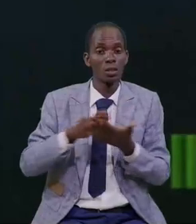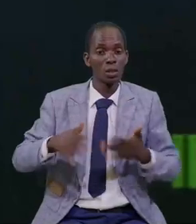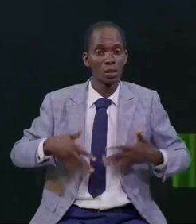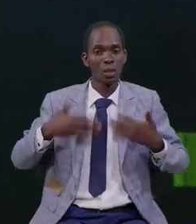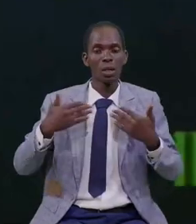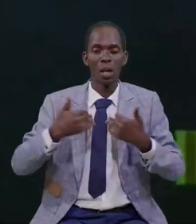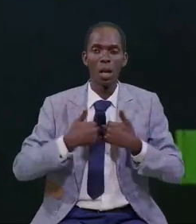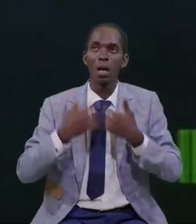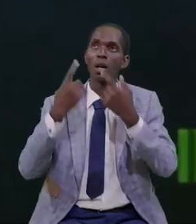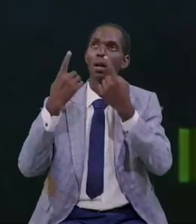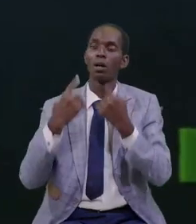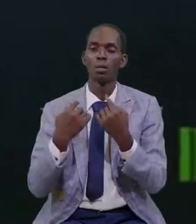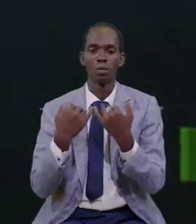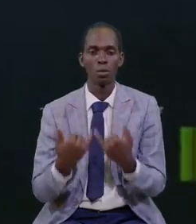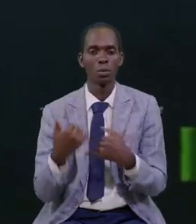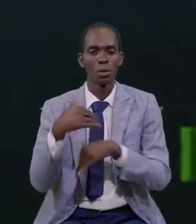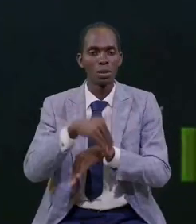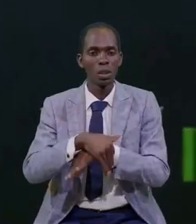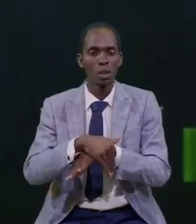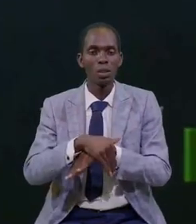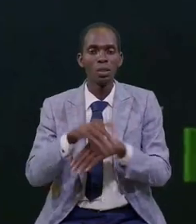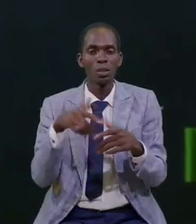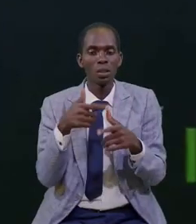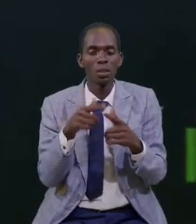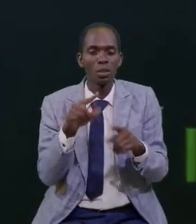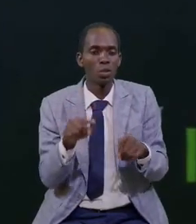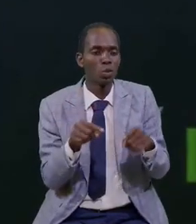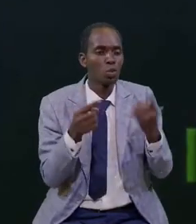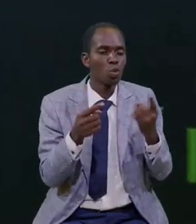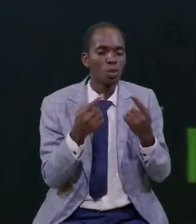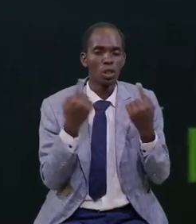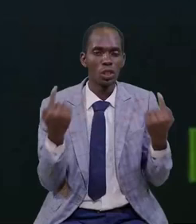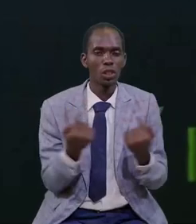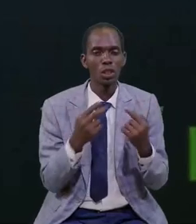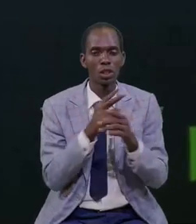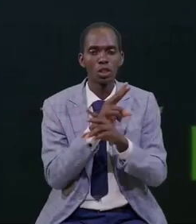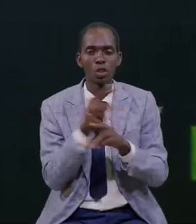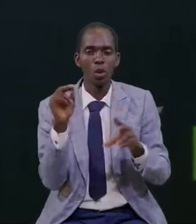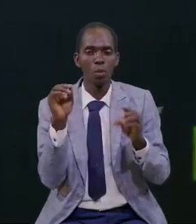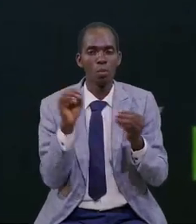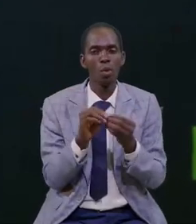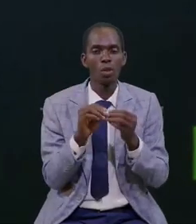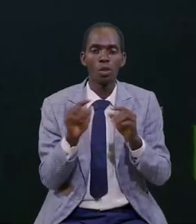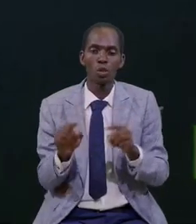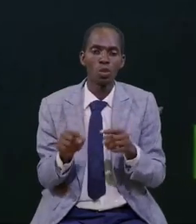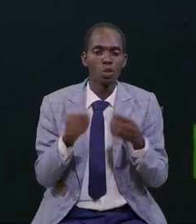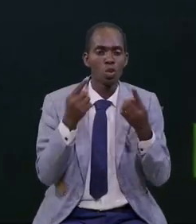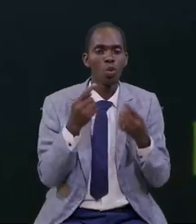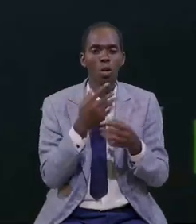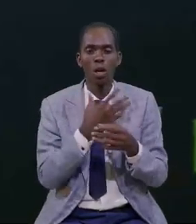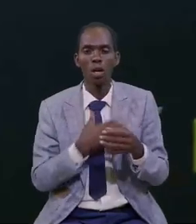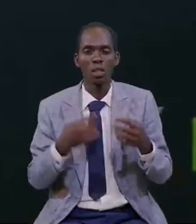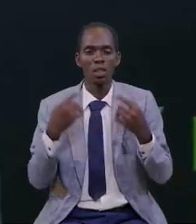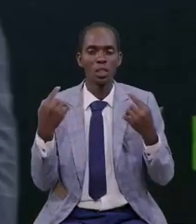va et ne pêche plus pour quoi va et ne pêche